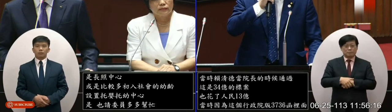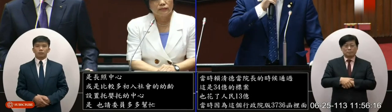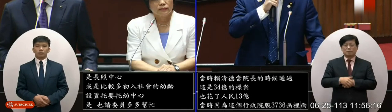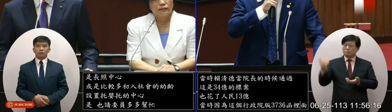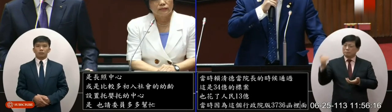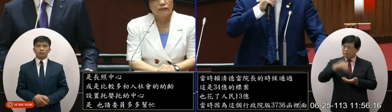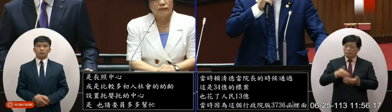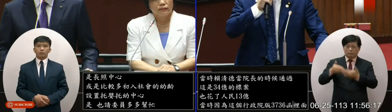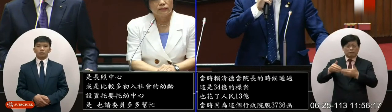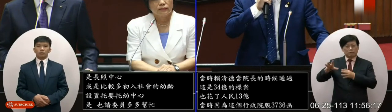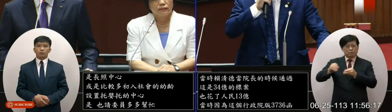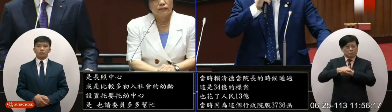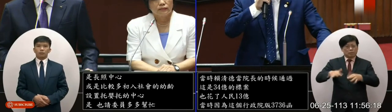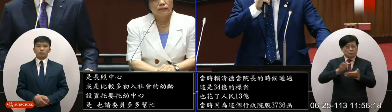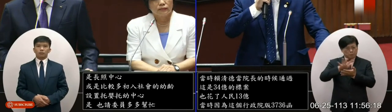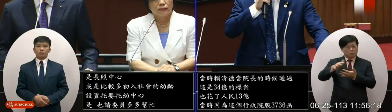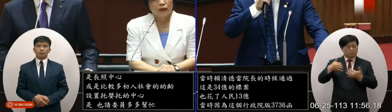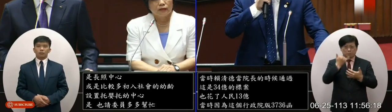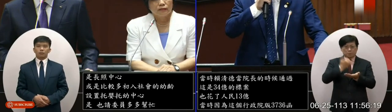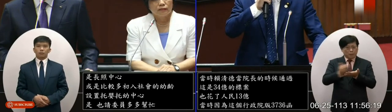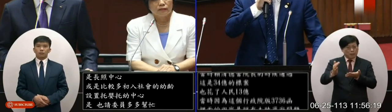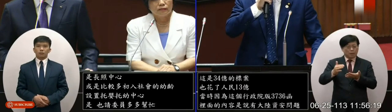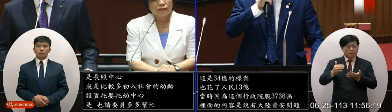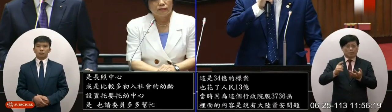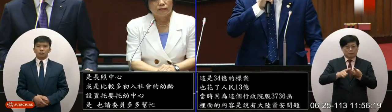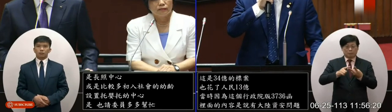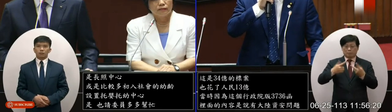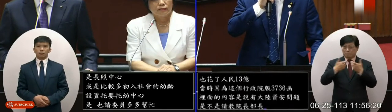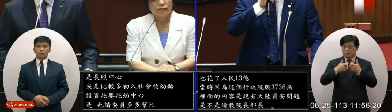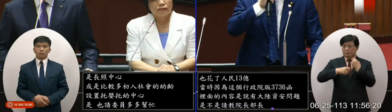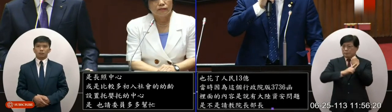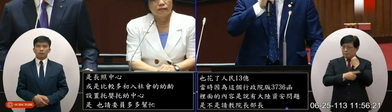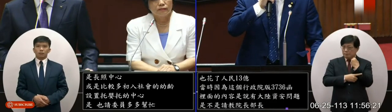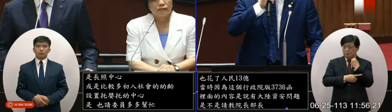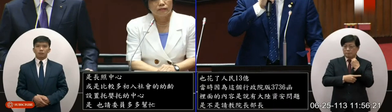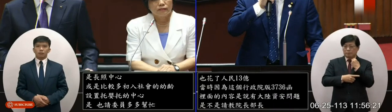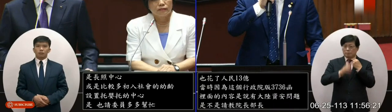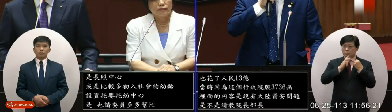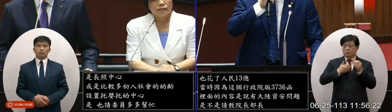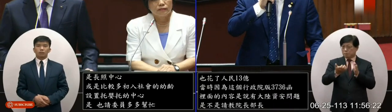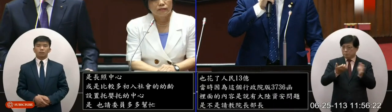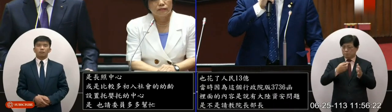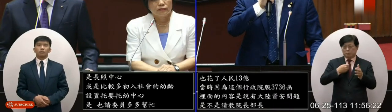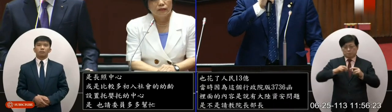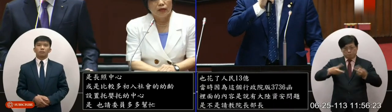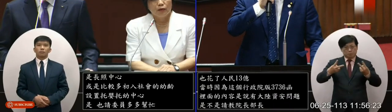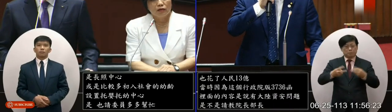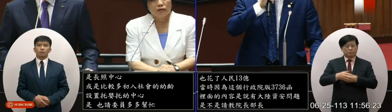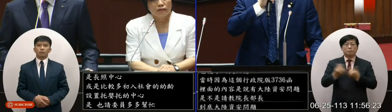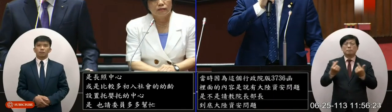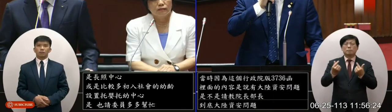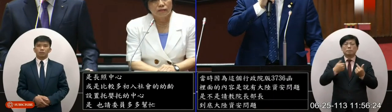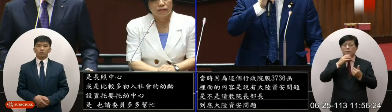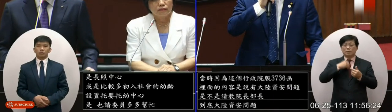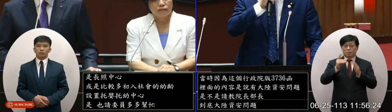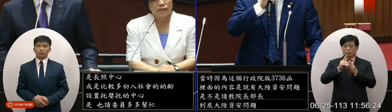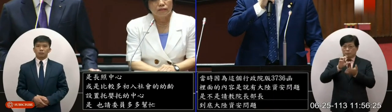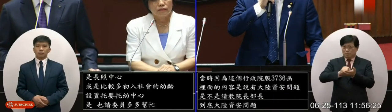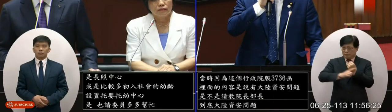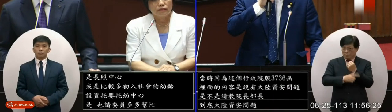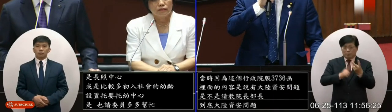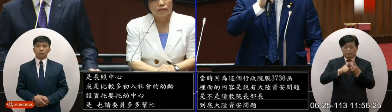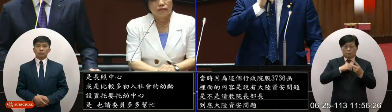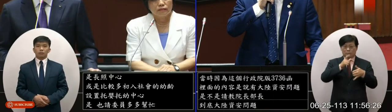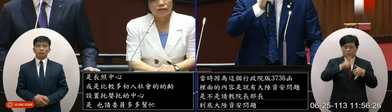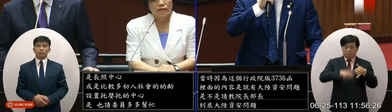长，到底大陆治安问题未来能不能解决？第二个相关的配套的法令，是不是应该要来修？比如说我们讲的户籍法，或者是